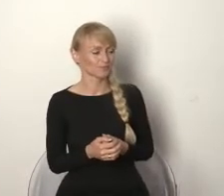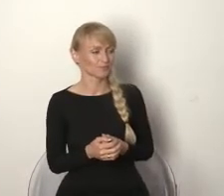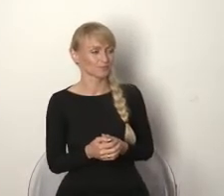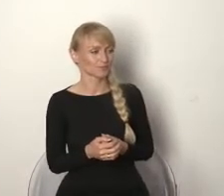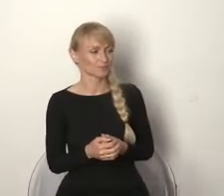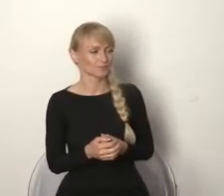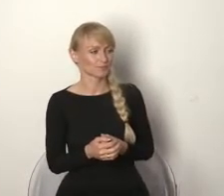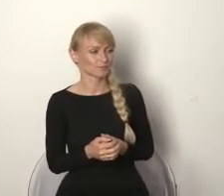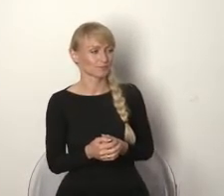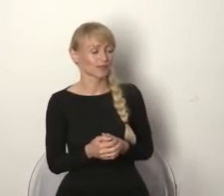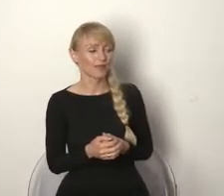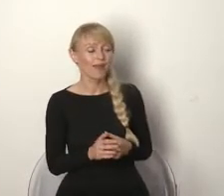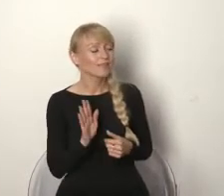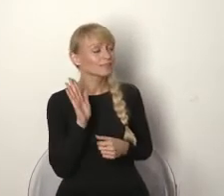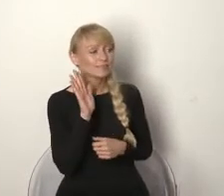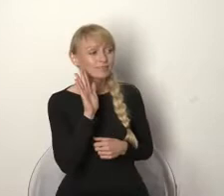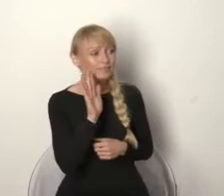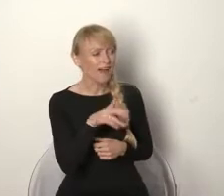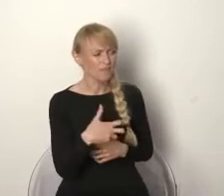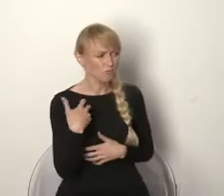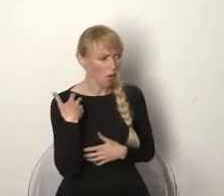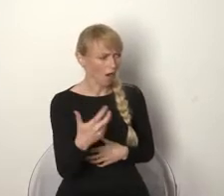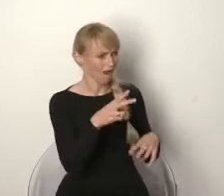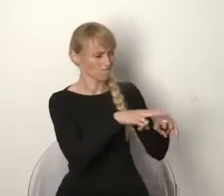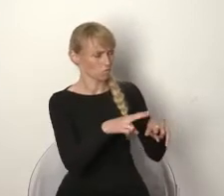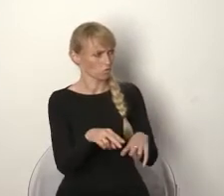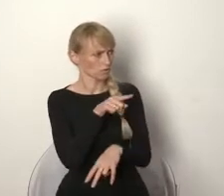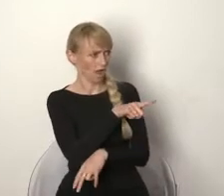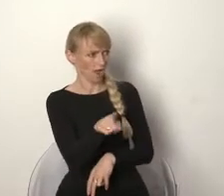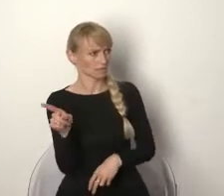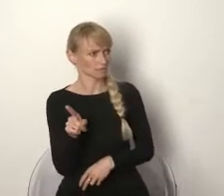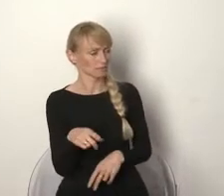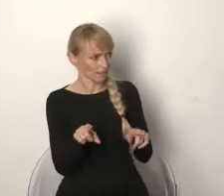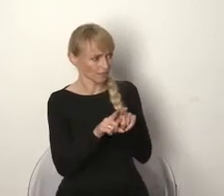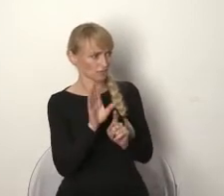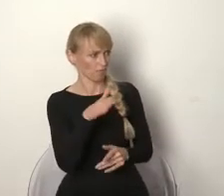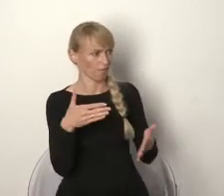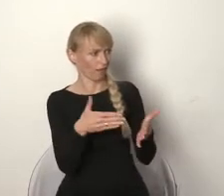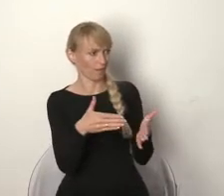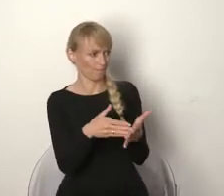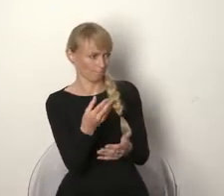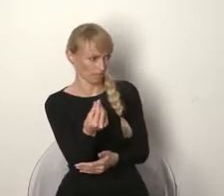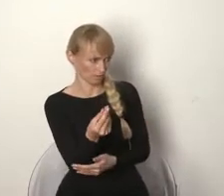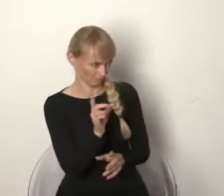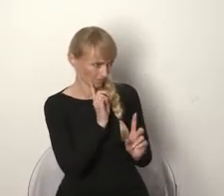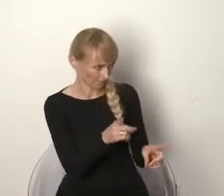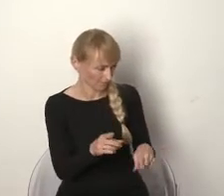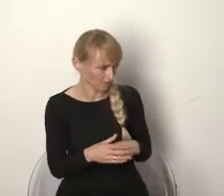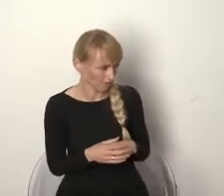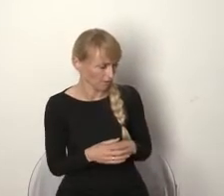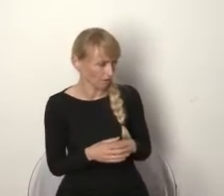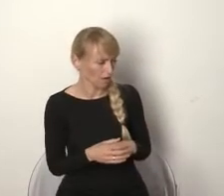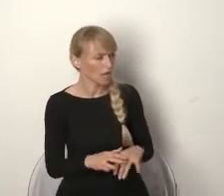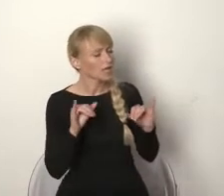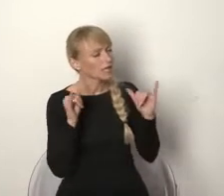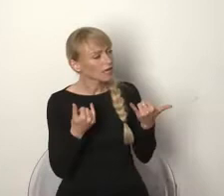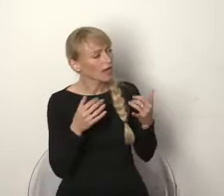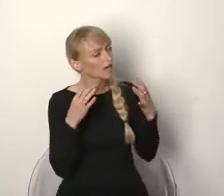ale nawet najbogatsze fundacje nie mają nieograniczonych środków, prawda? No więc właśnie, jak pani by